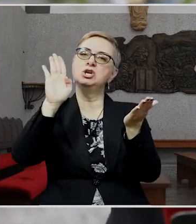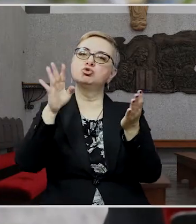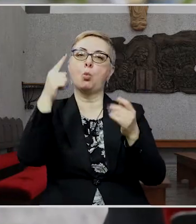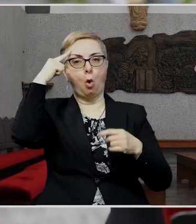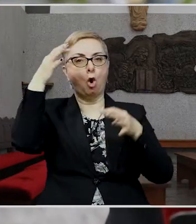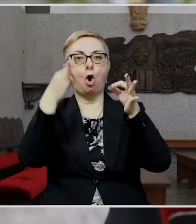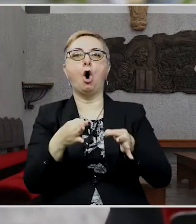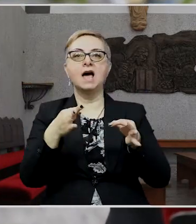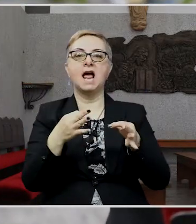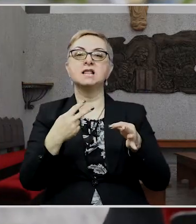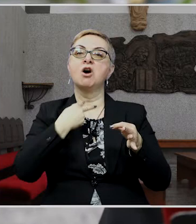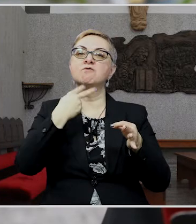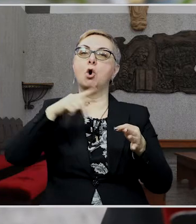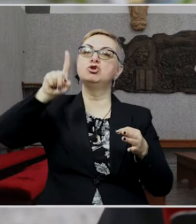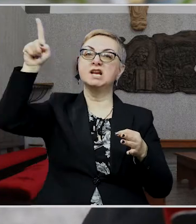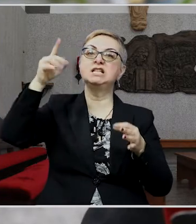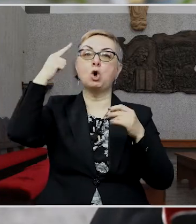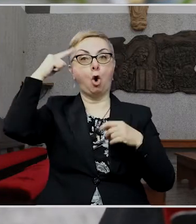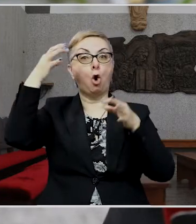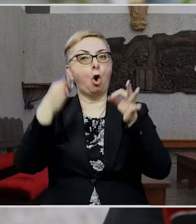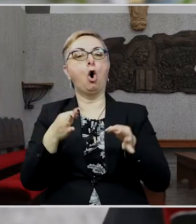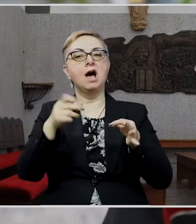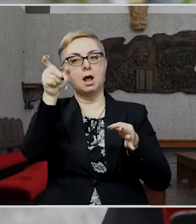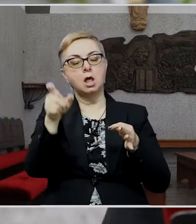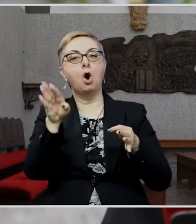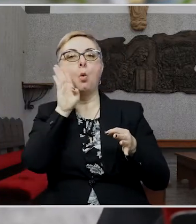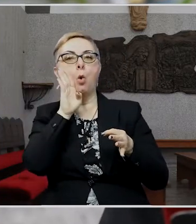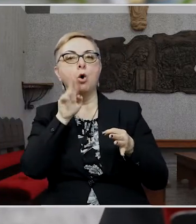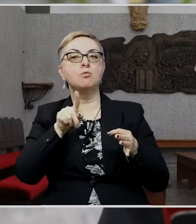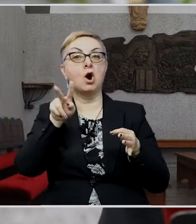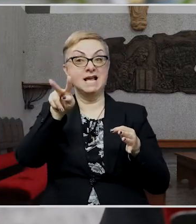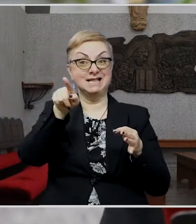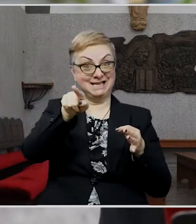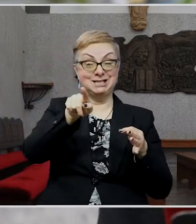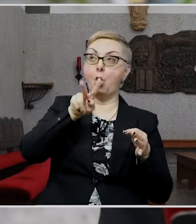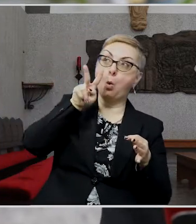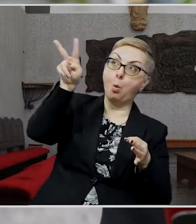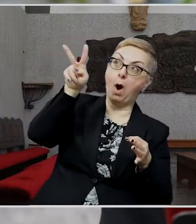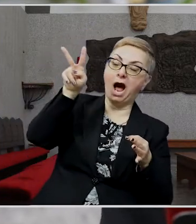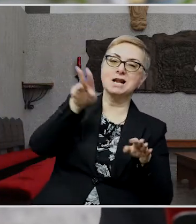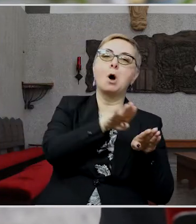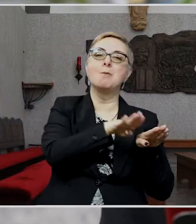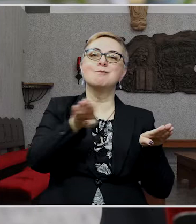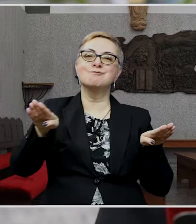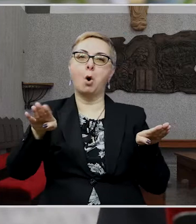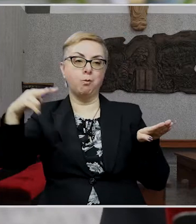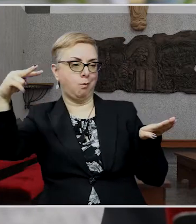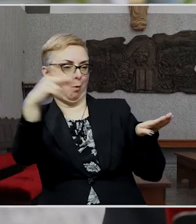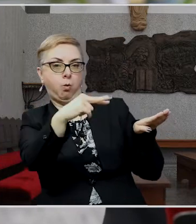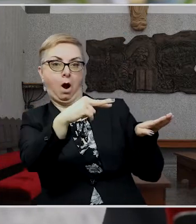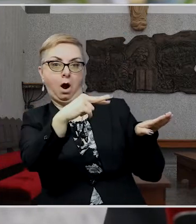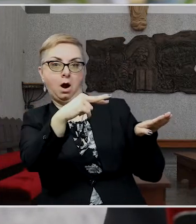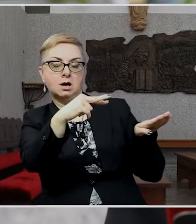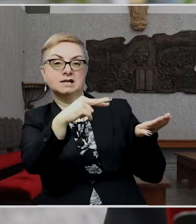la voce di dio un uomo che guarda a dio l'uomo che guarda al popolo mosè